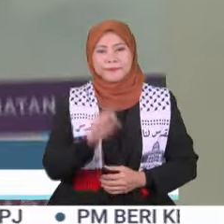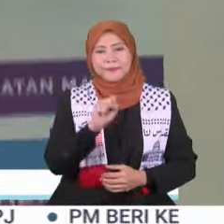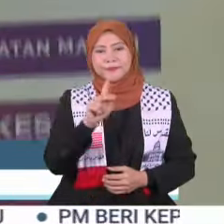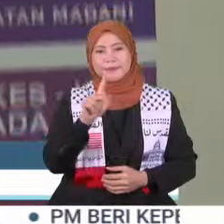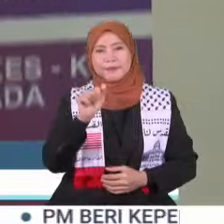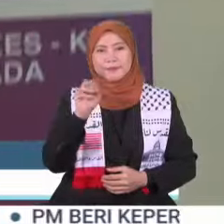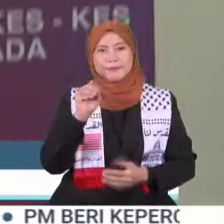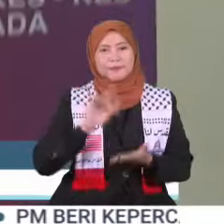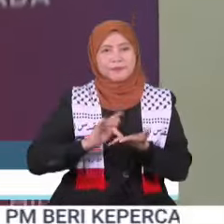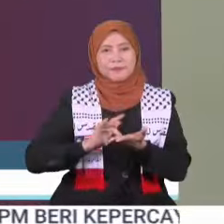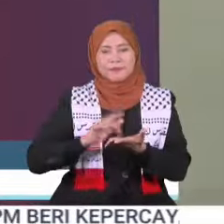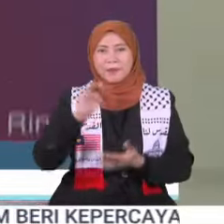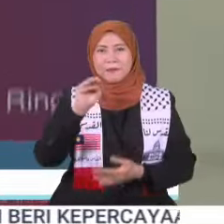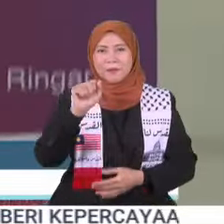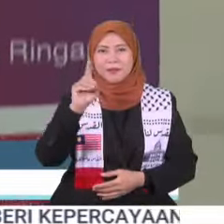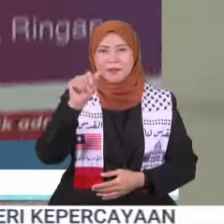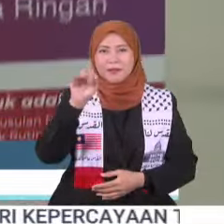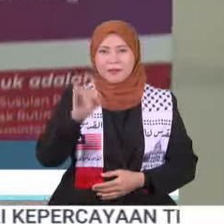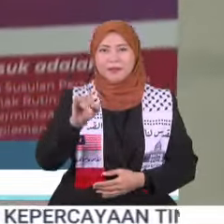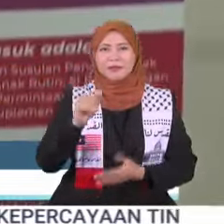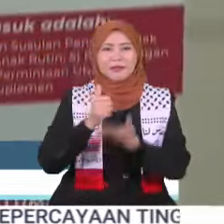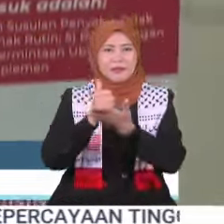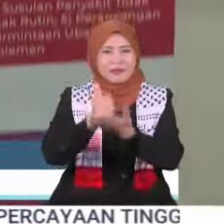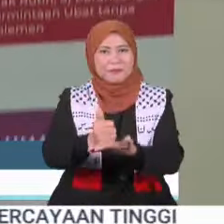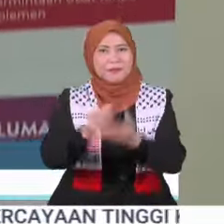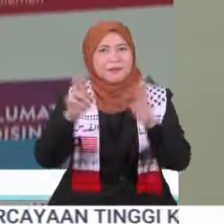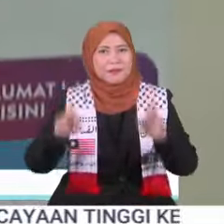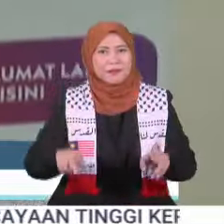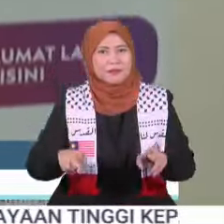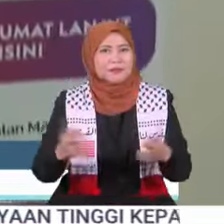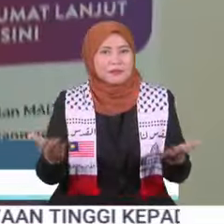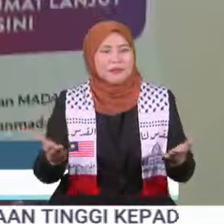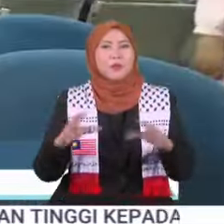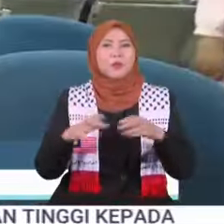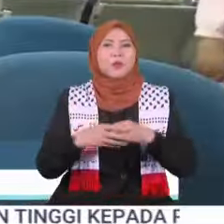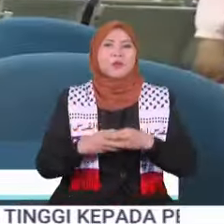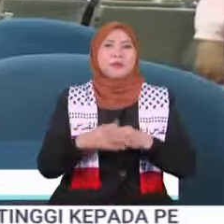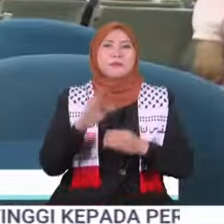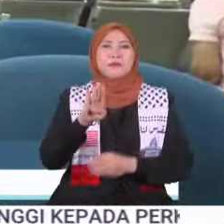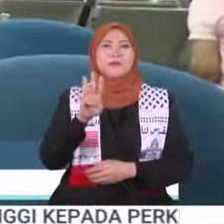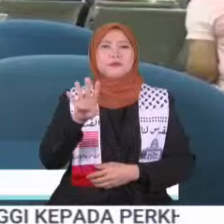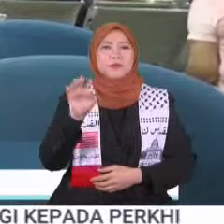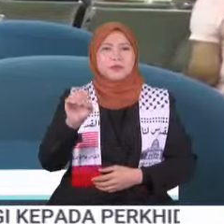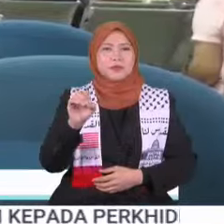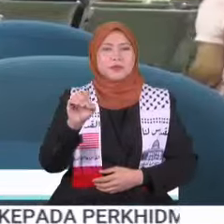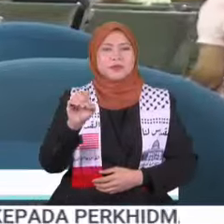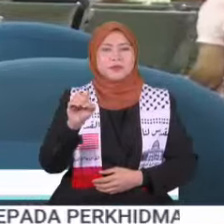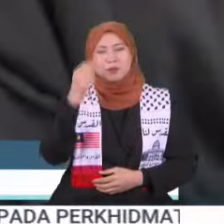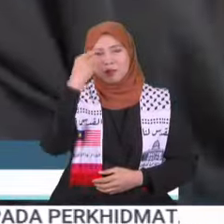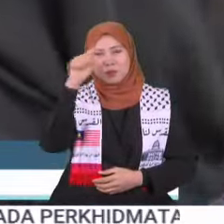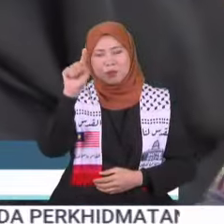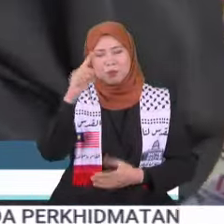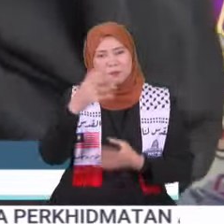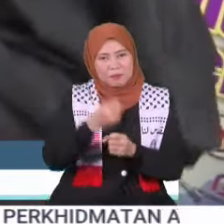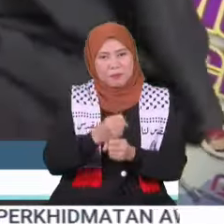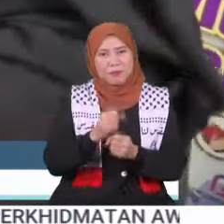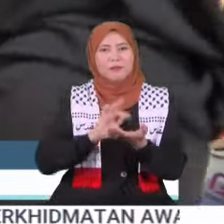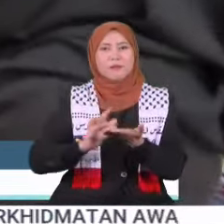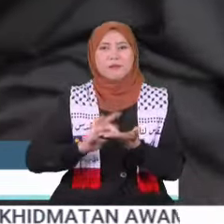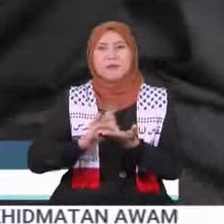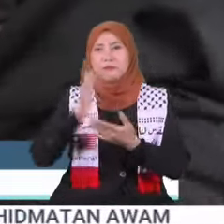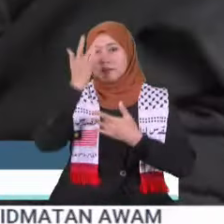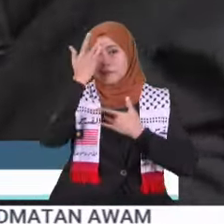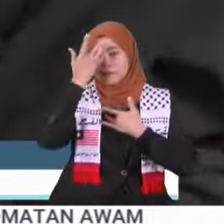Skim Perubatan Madani bertujuan membantu rakyat, khususnya kumpulan B40, bagi mendapatkan